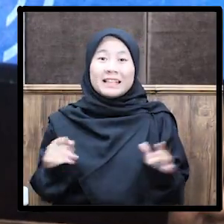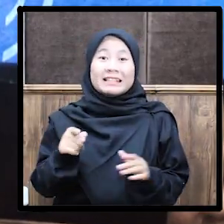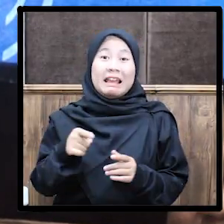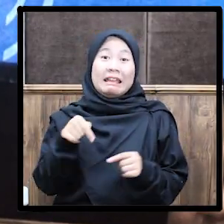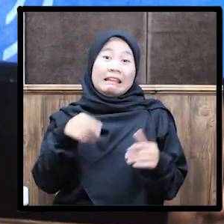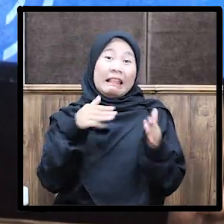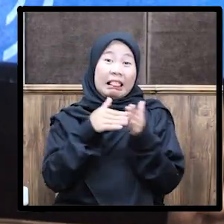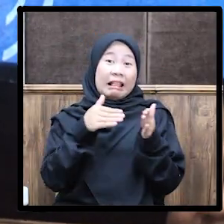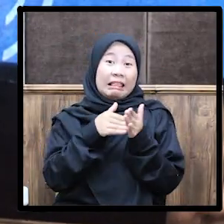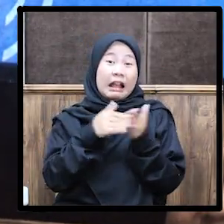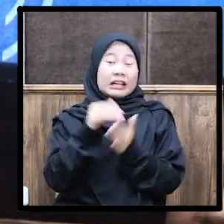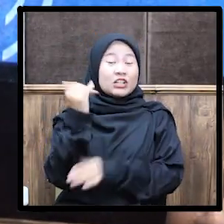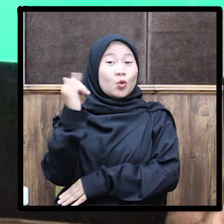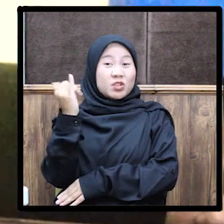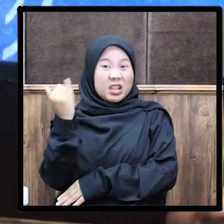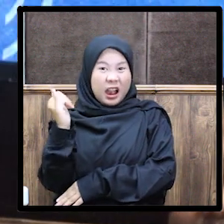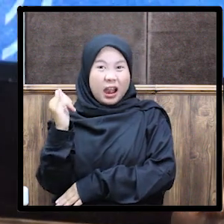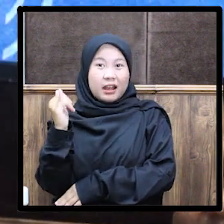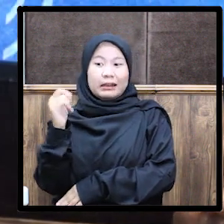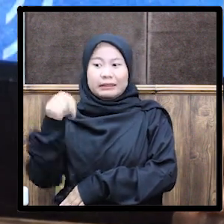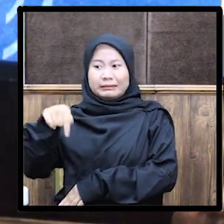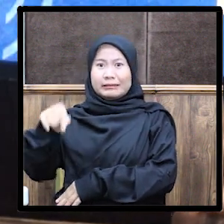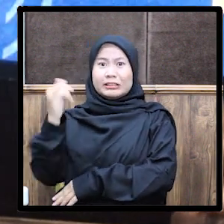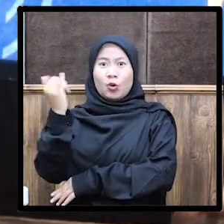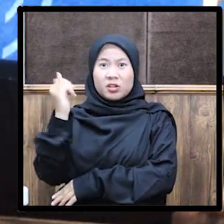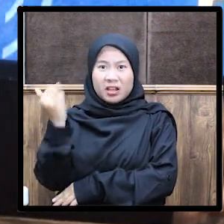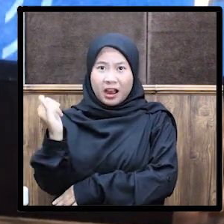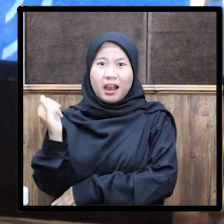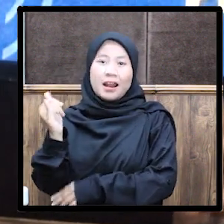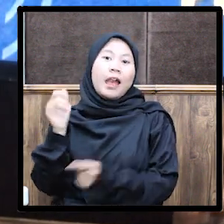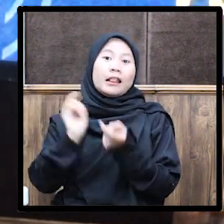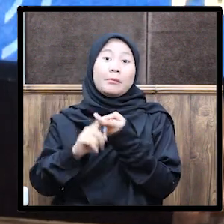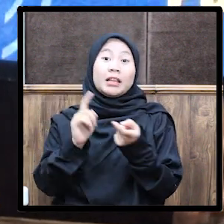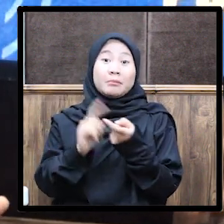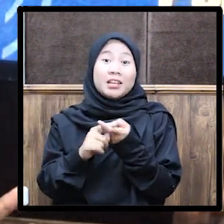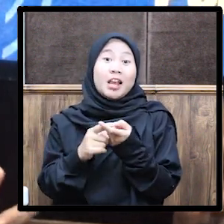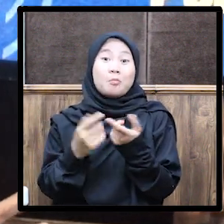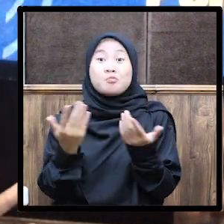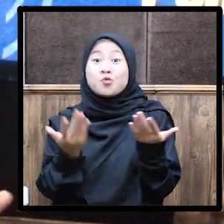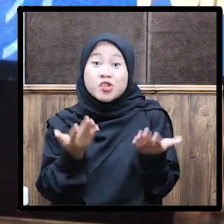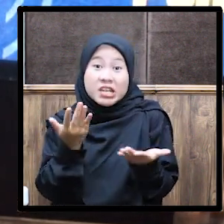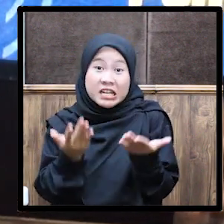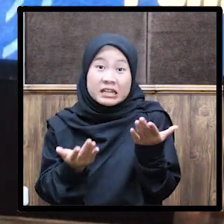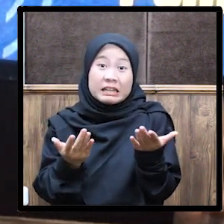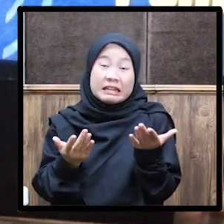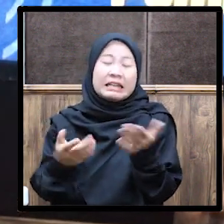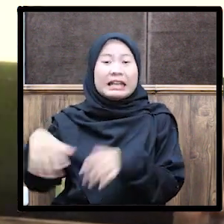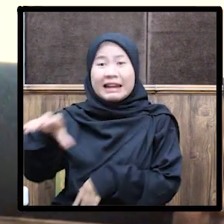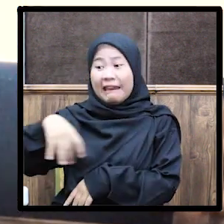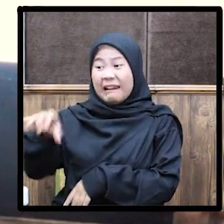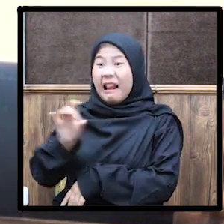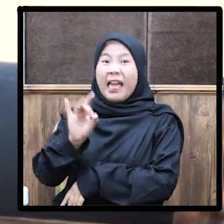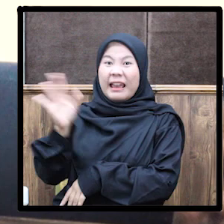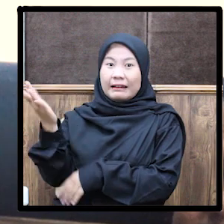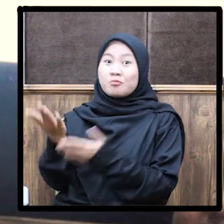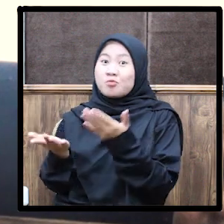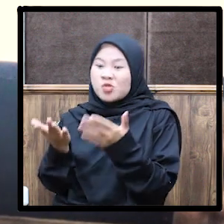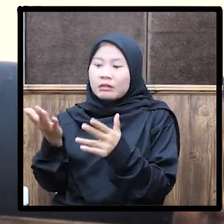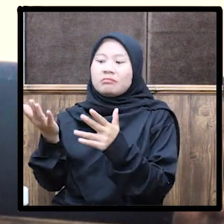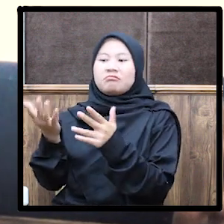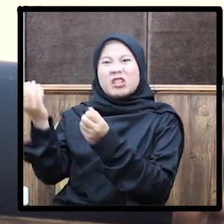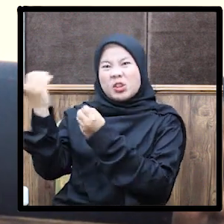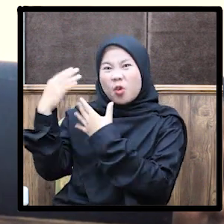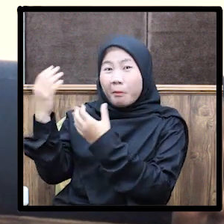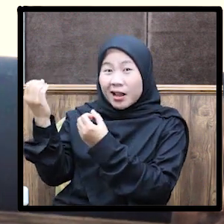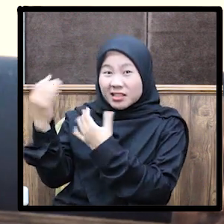Jogja, kalau saya misalnya merefleksikan diri, ini di Jogja apalagi teman-teman ya, misalnya di beberapa wilayah yang secara akses